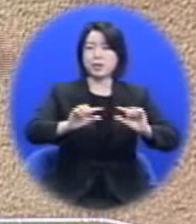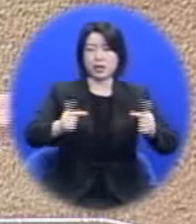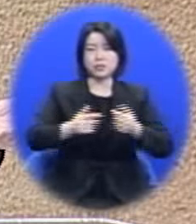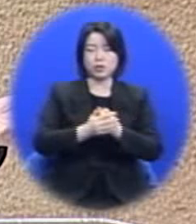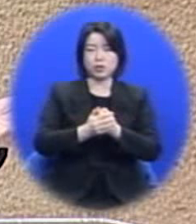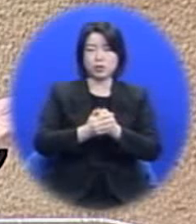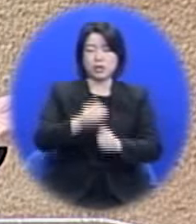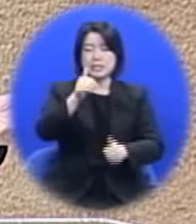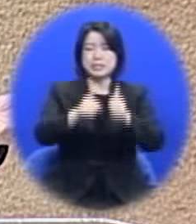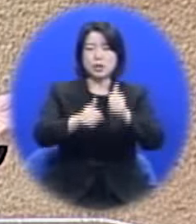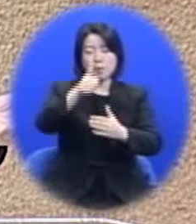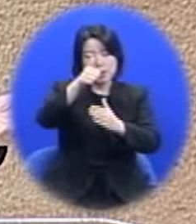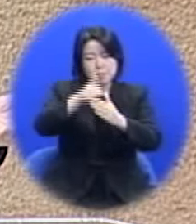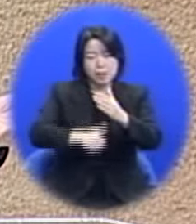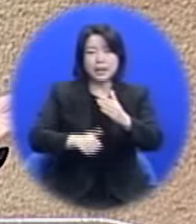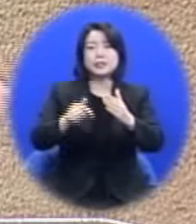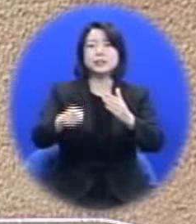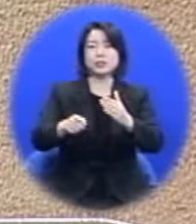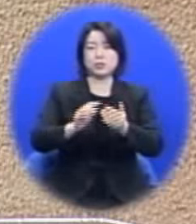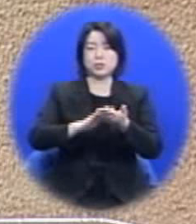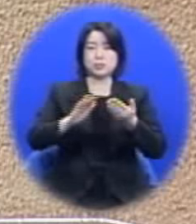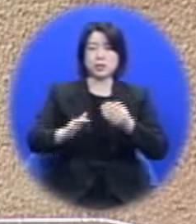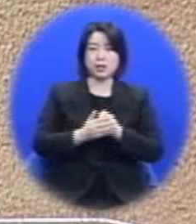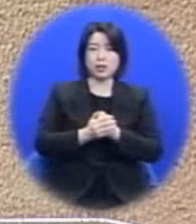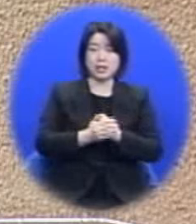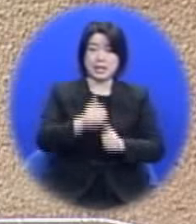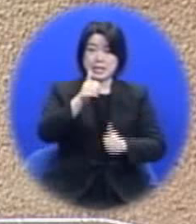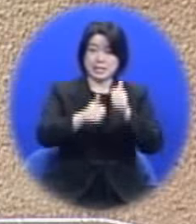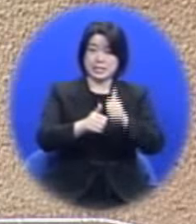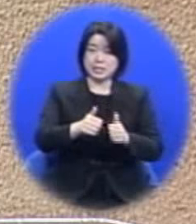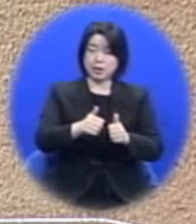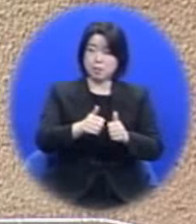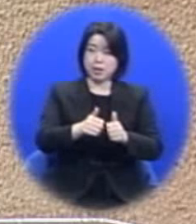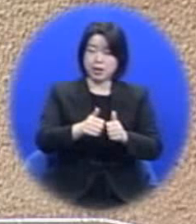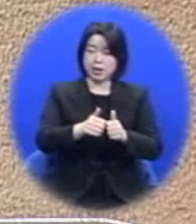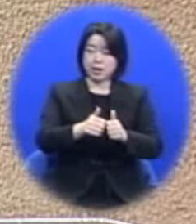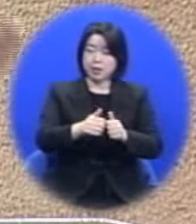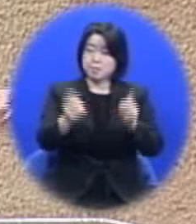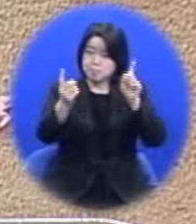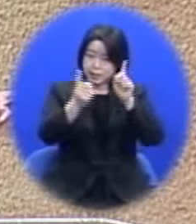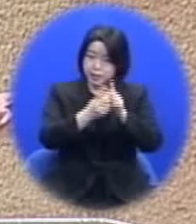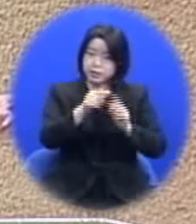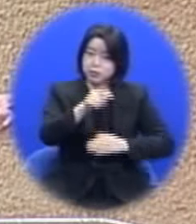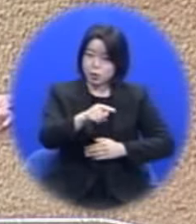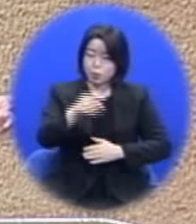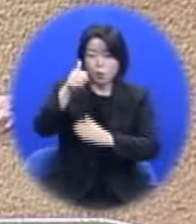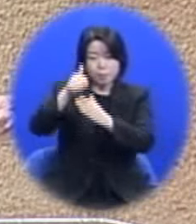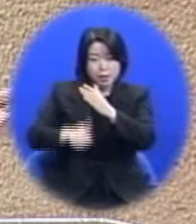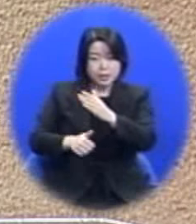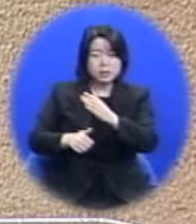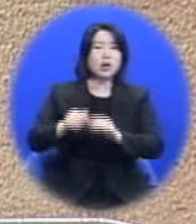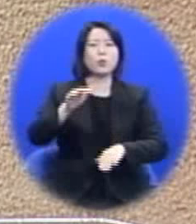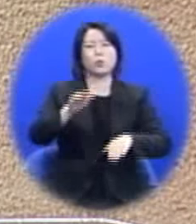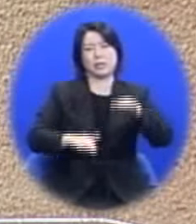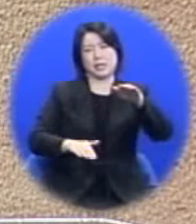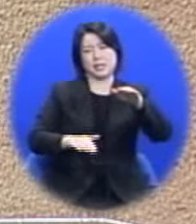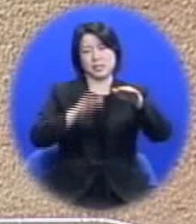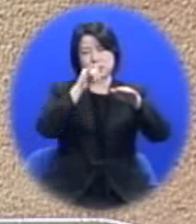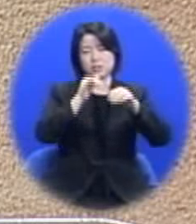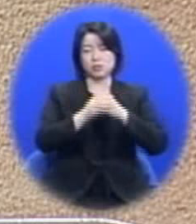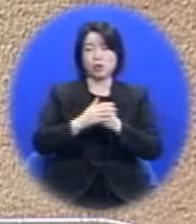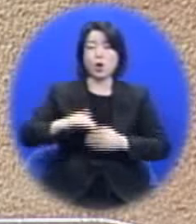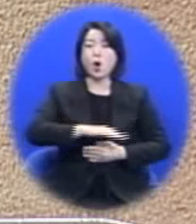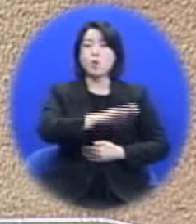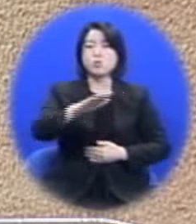시험에 드는 거예요. 시험에 시험을 당하는 것과 시험에 드는 것은 차이가 나요. 우리가 정말